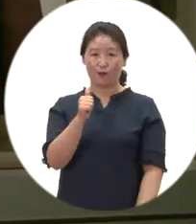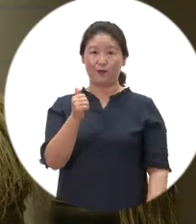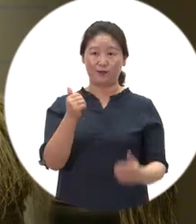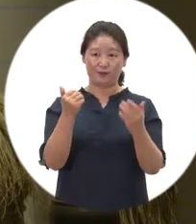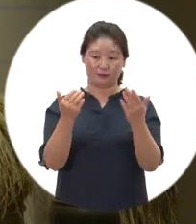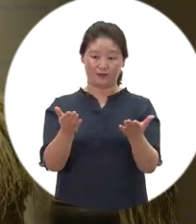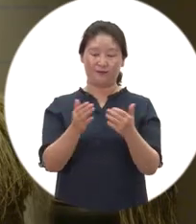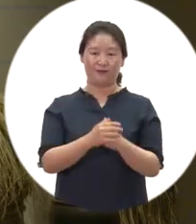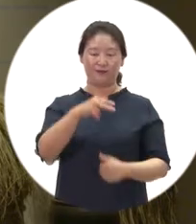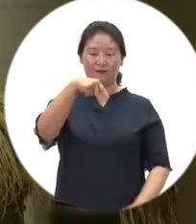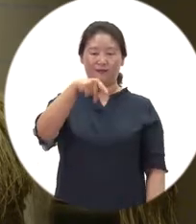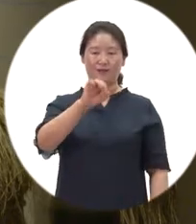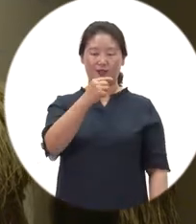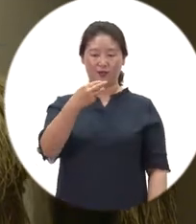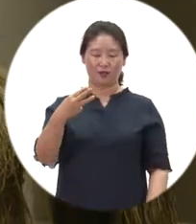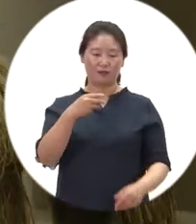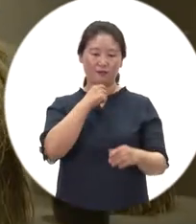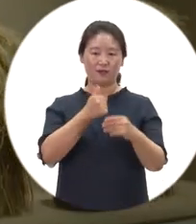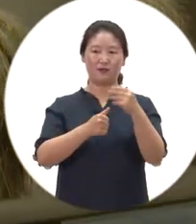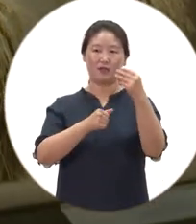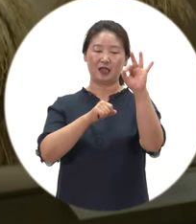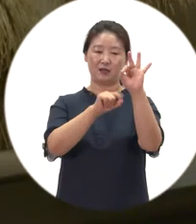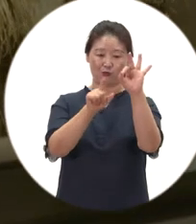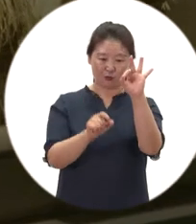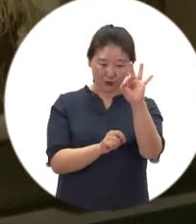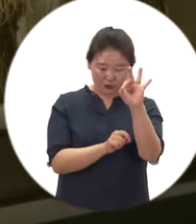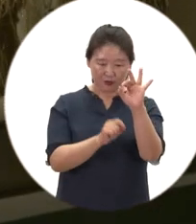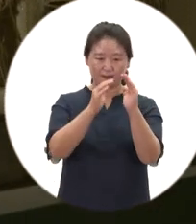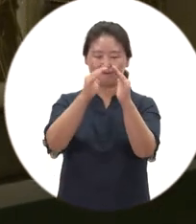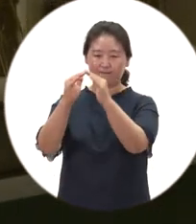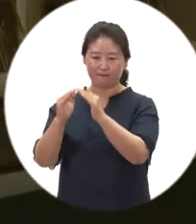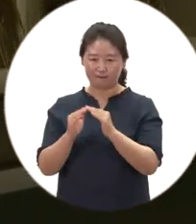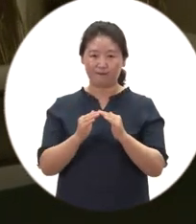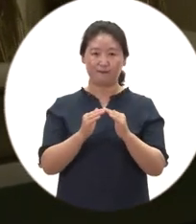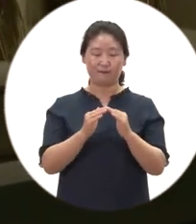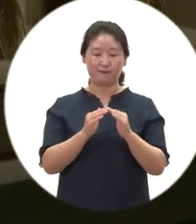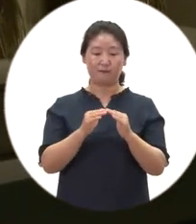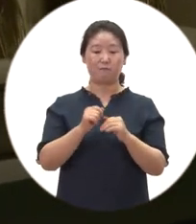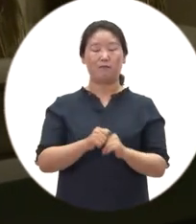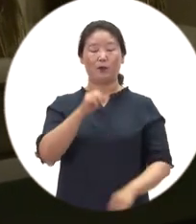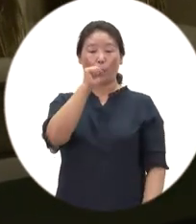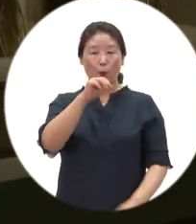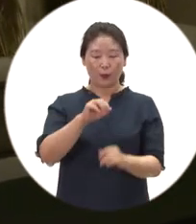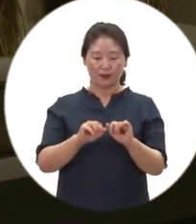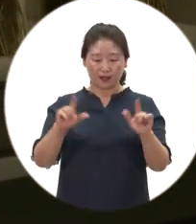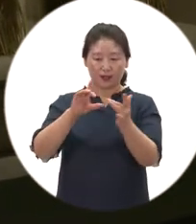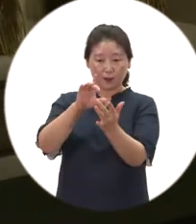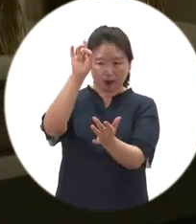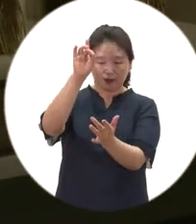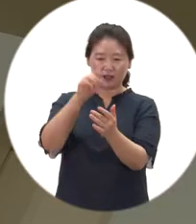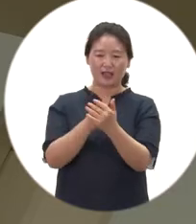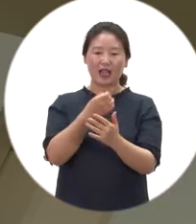소개하였습니다. 상딸은 음력 10월을 부르는 말로 이달에는 가정에서 말날 등 좋은 날을 정해